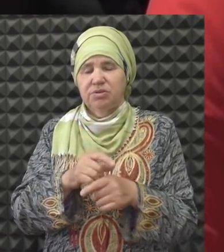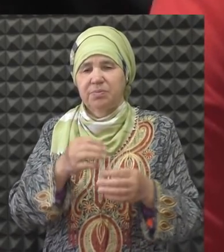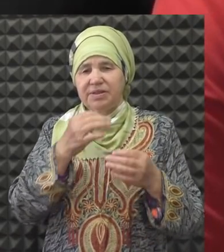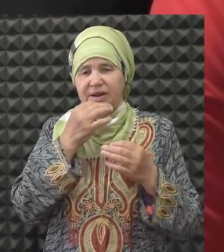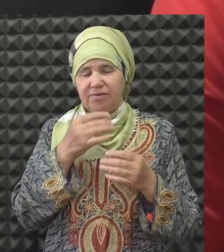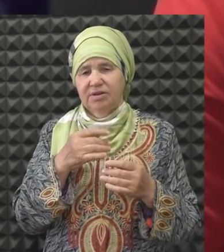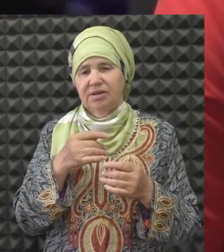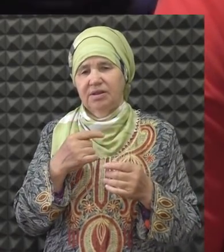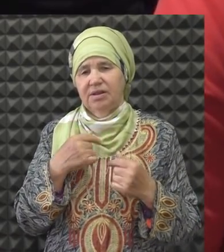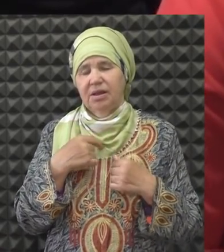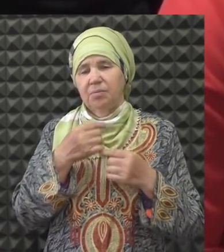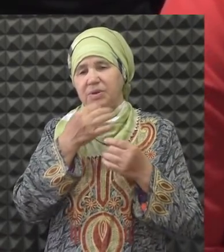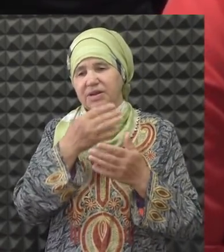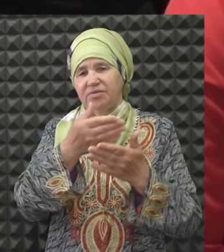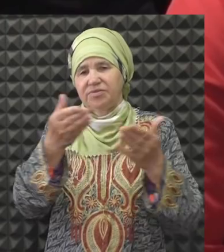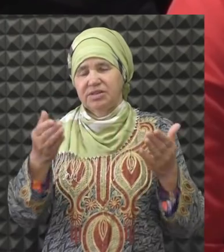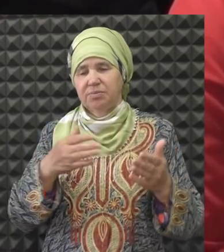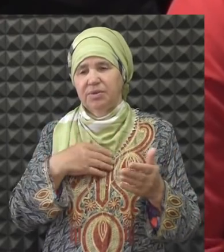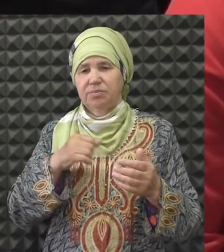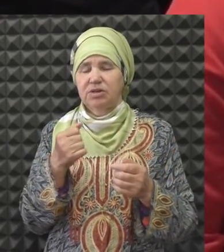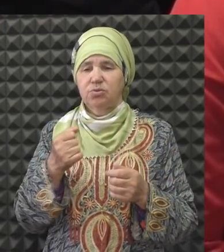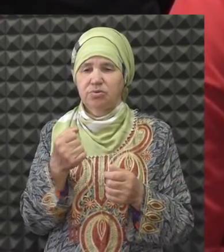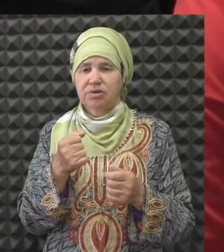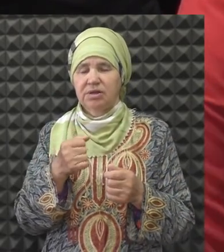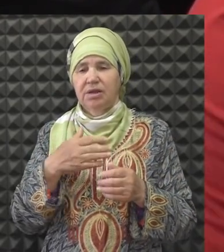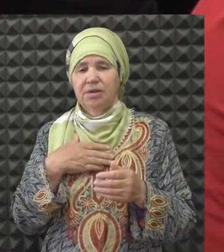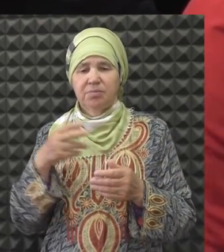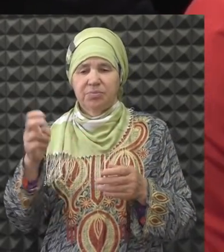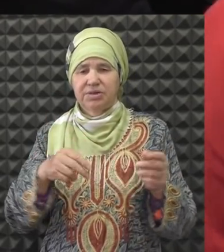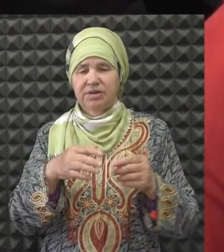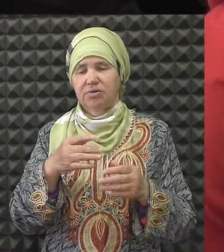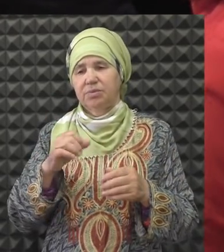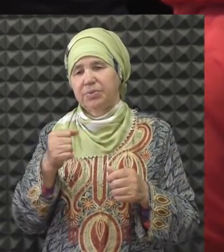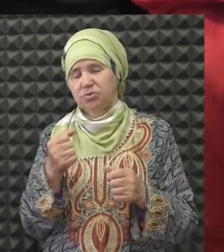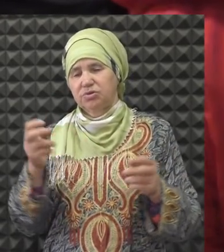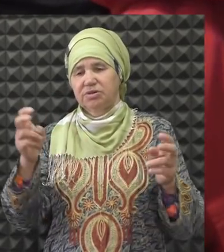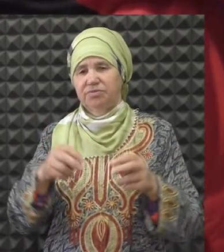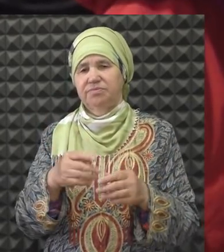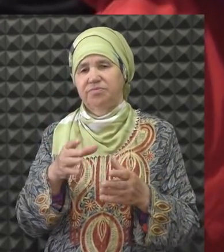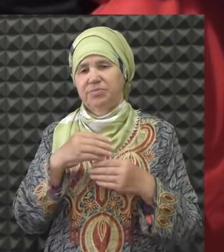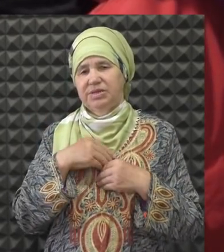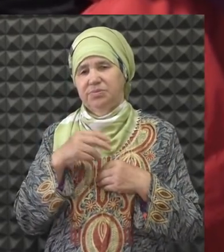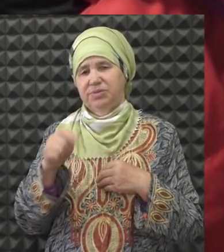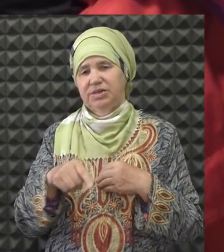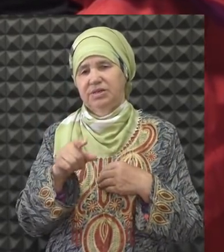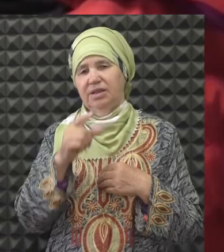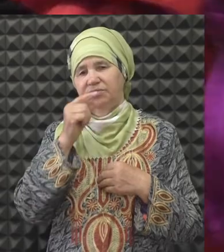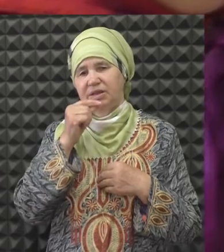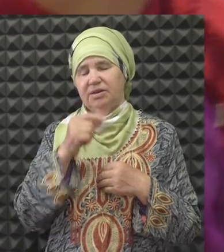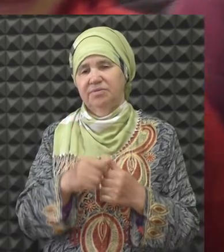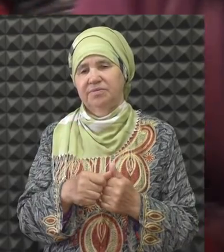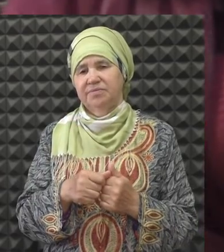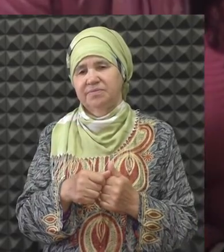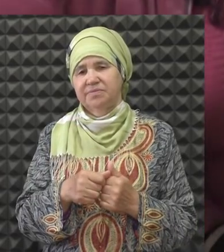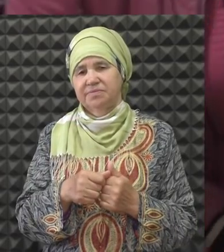Мне очень понравилось, нам очень понравилось. Здесь наши друзья, скажи, да? Здесь наши друзья и подружки.